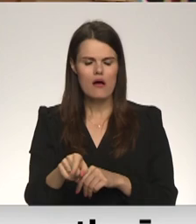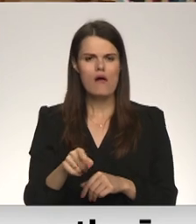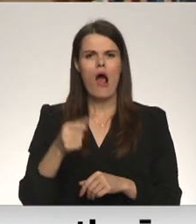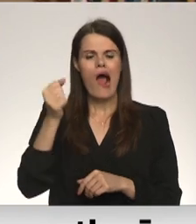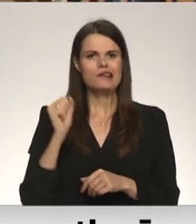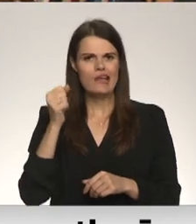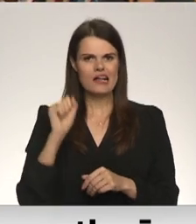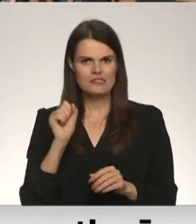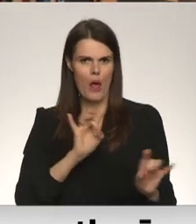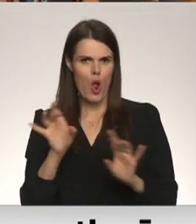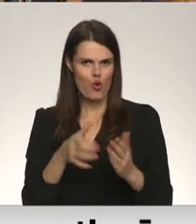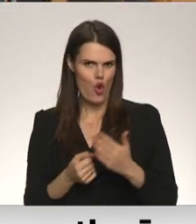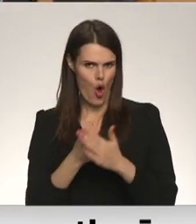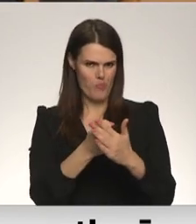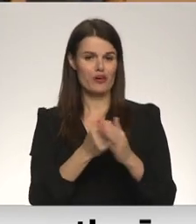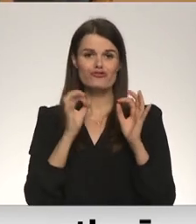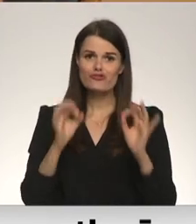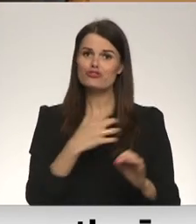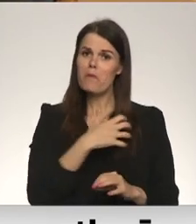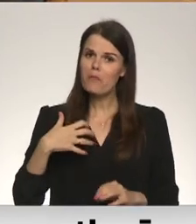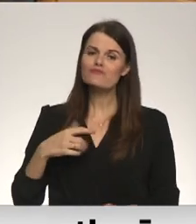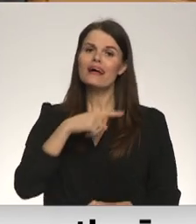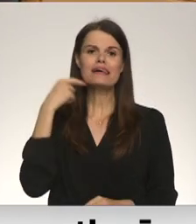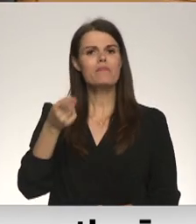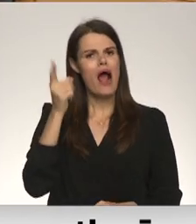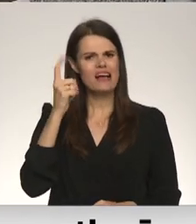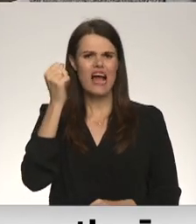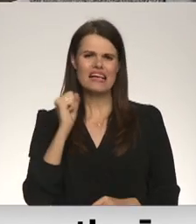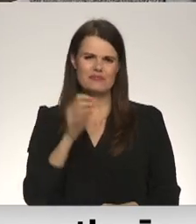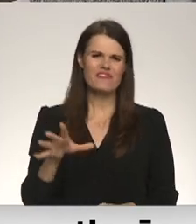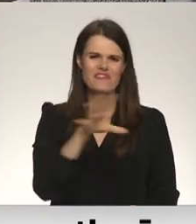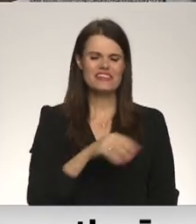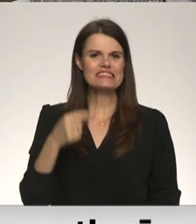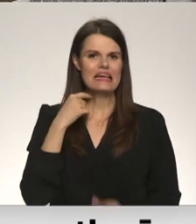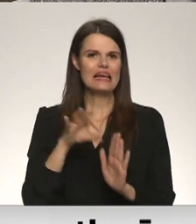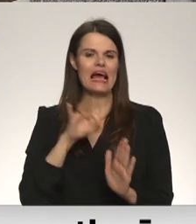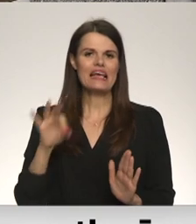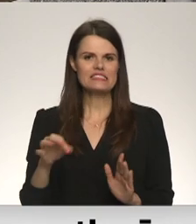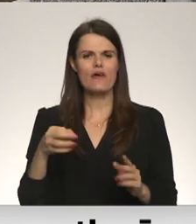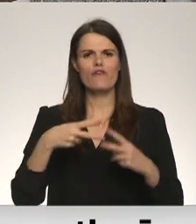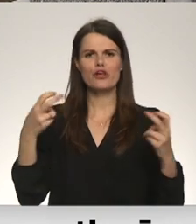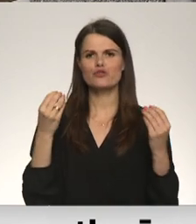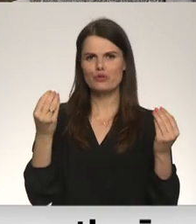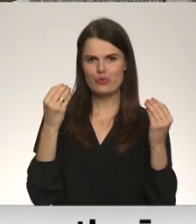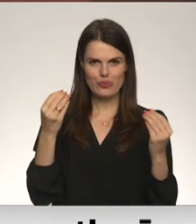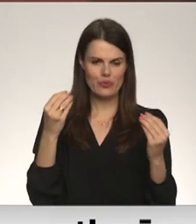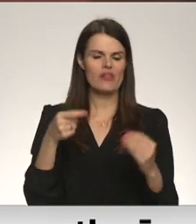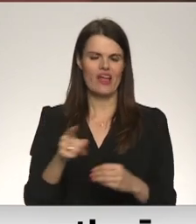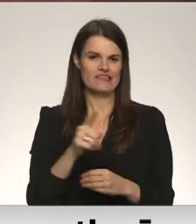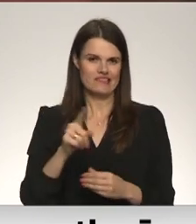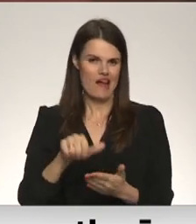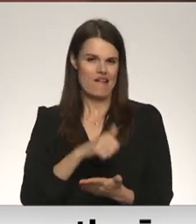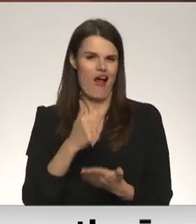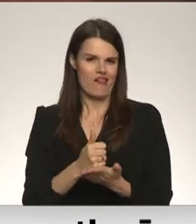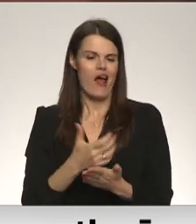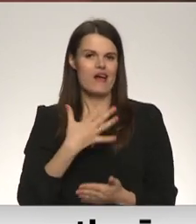lobēšanu. Viņuprāt, tieši pašvaldības iecere aizliegt azartspēļu zāles visā Rīgā, izņemot 4 un 5 zvaigžņu viesnīcas, ir galvenais iemesls,